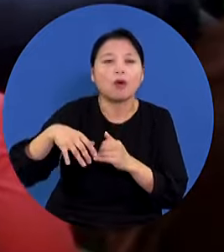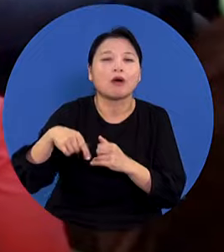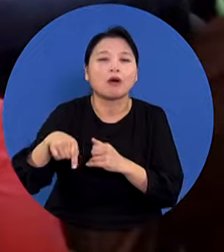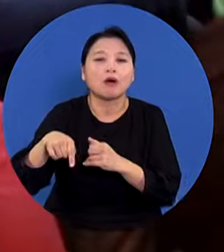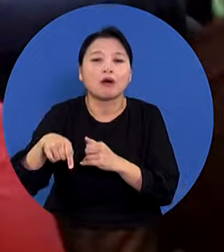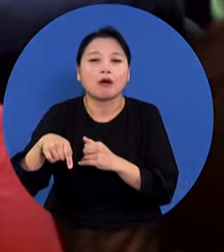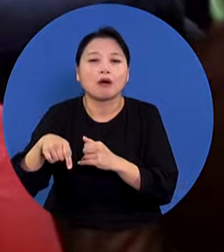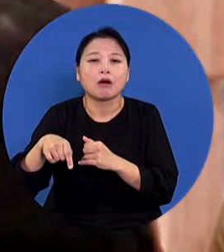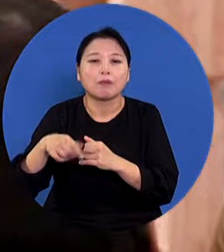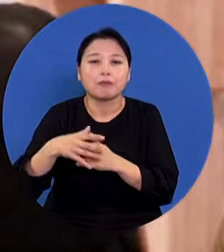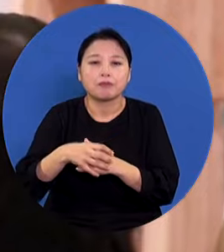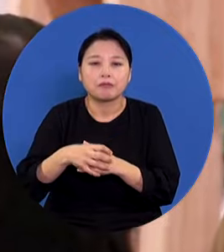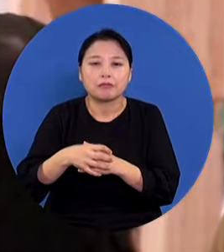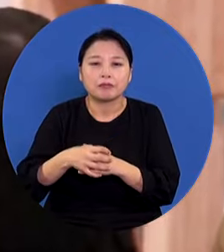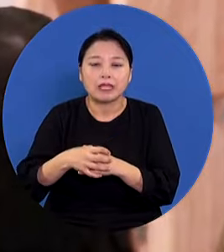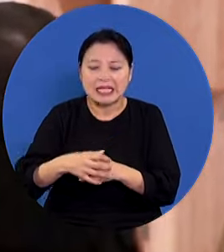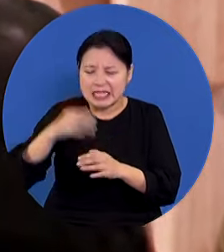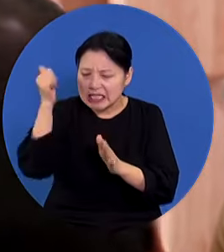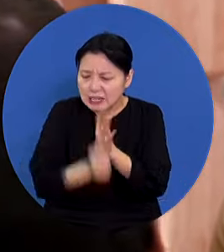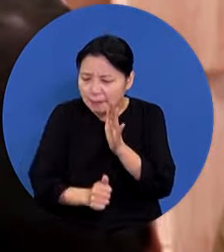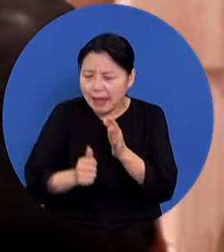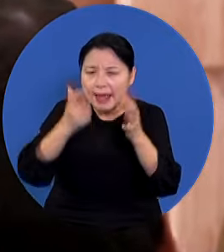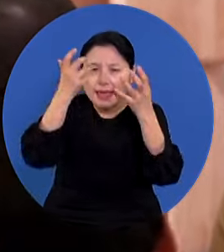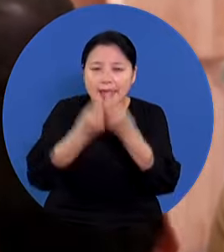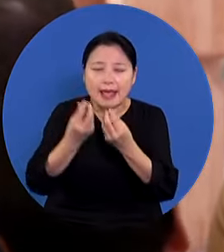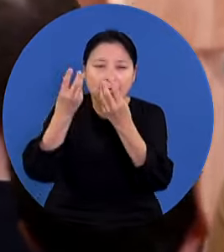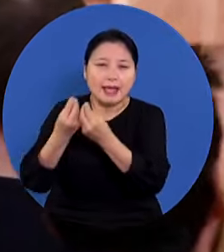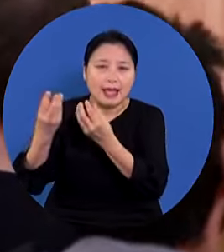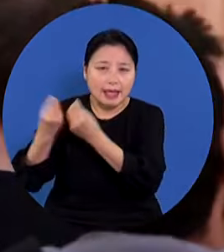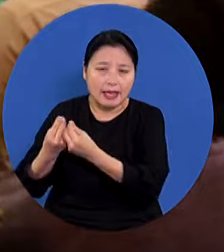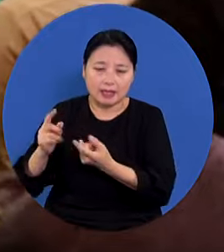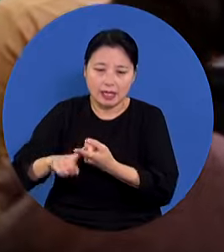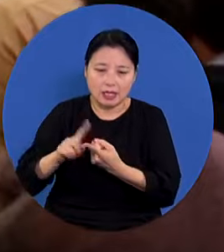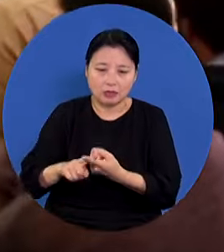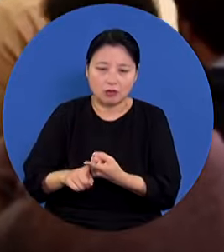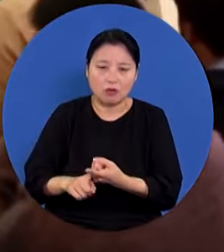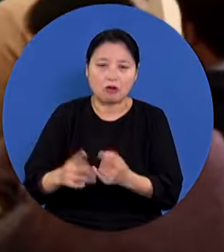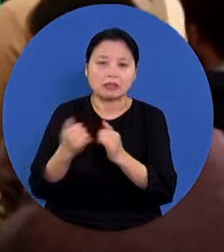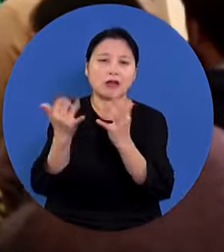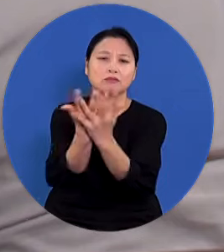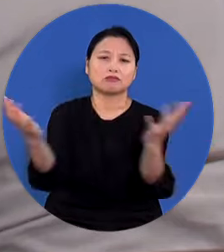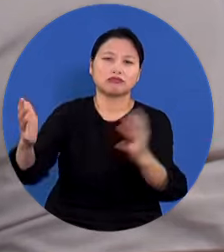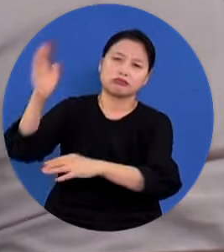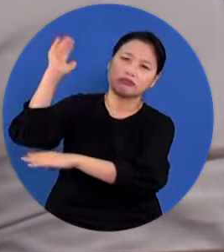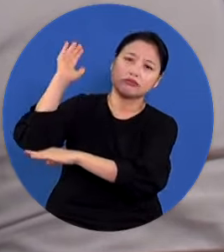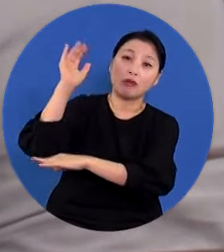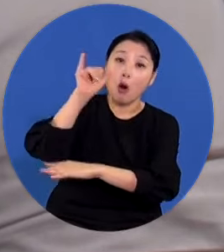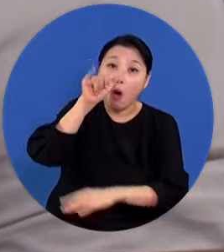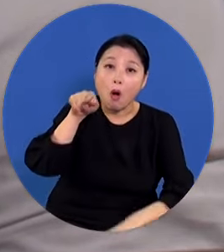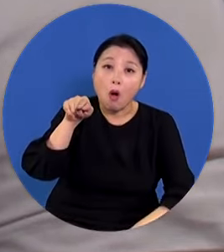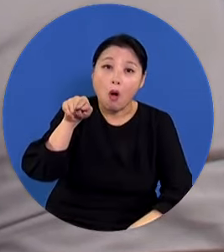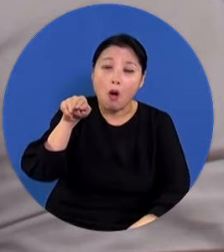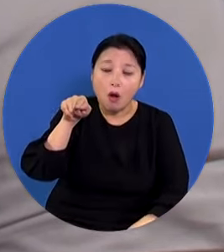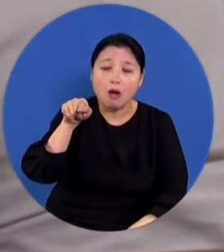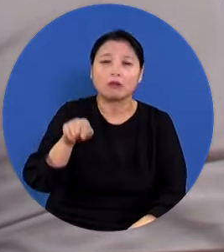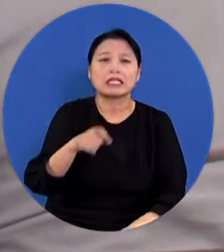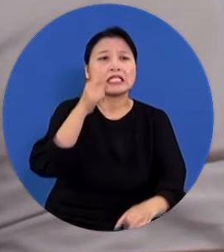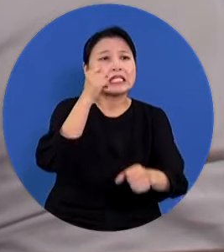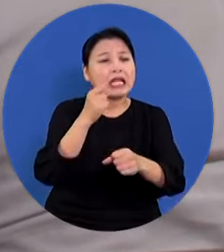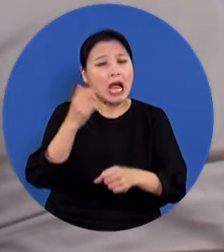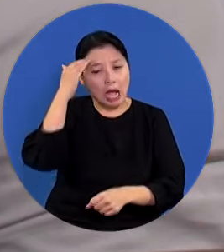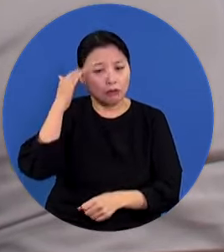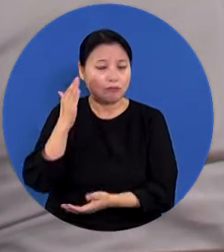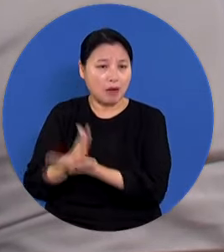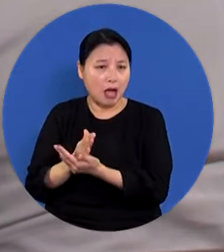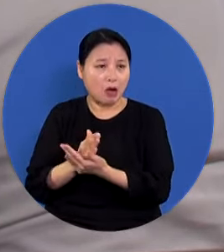그래서 각종 실패 사례를 갖는 그 컨퍼런스를 개최하는 그런 게 있다고 합니다. 그러니까 이미